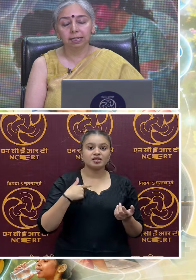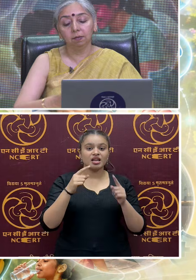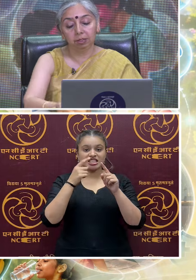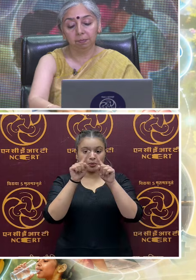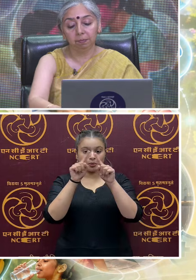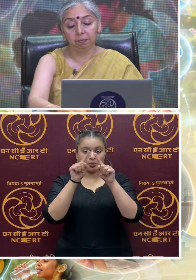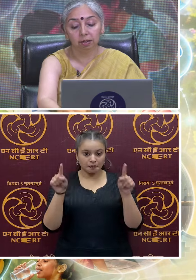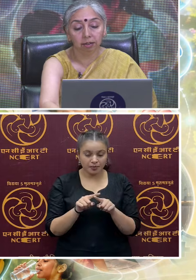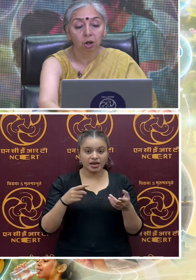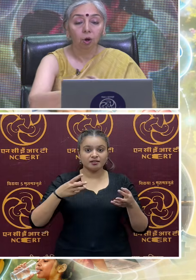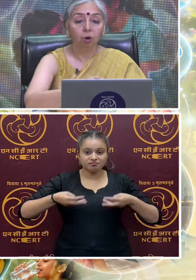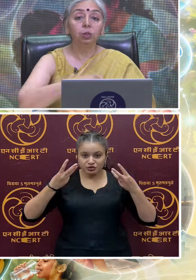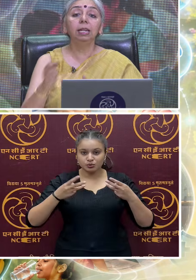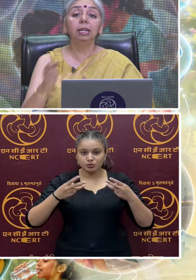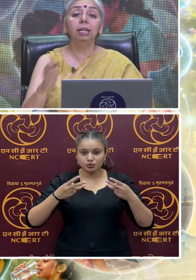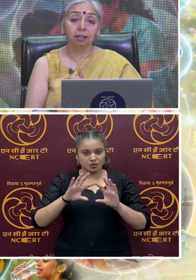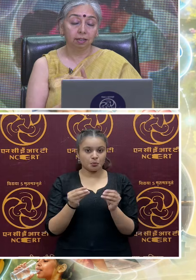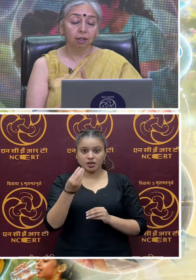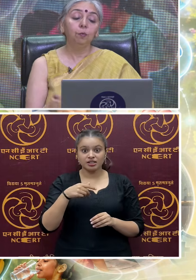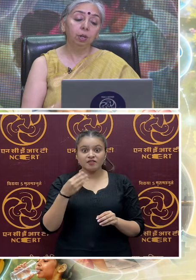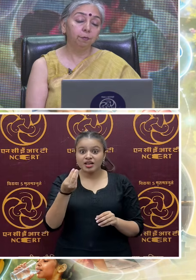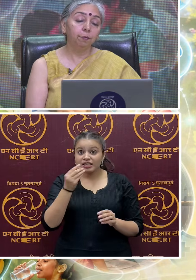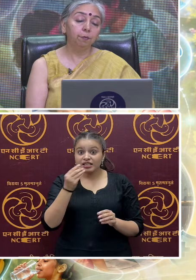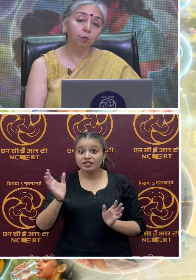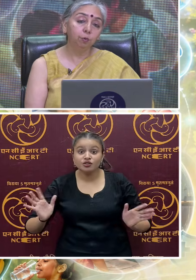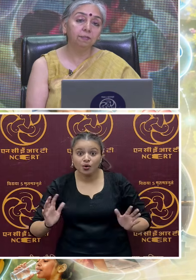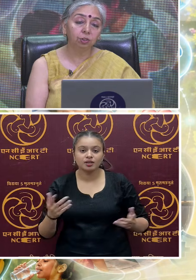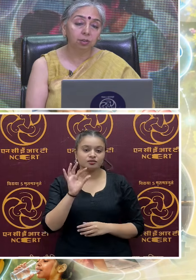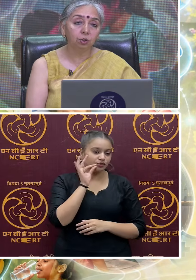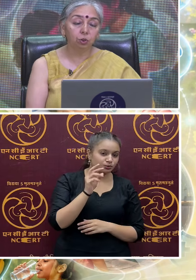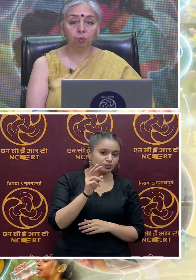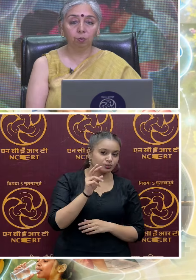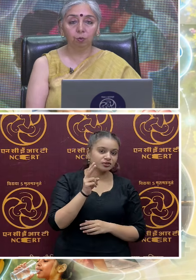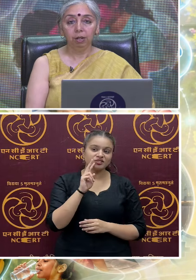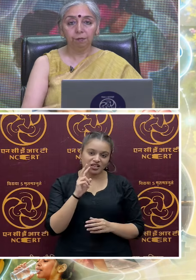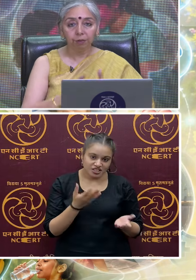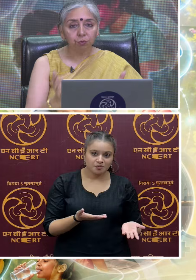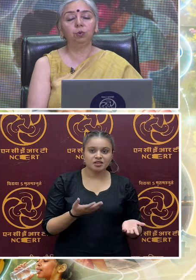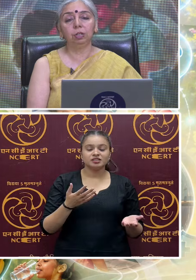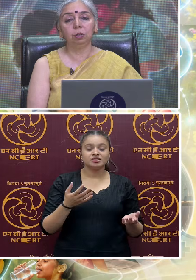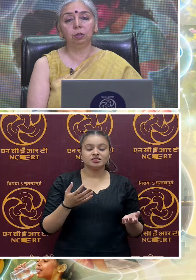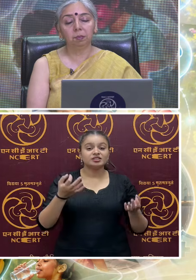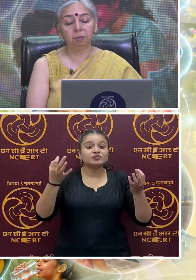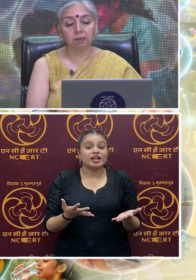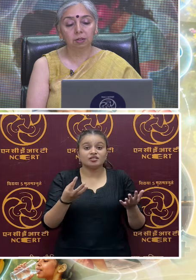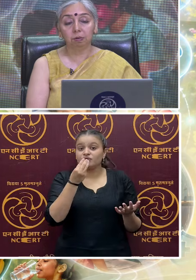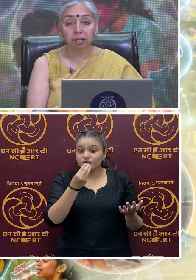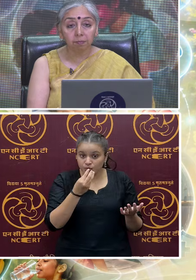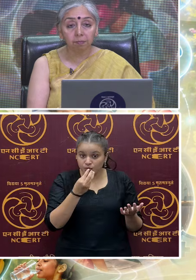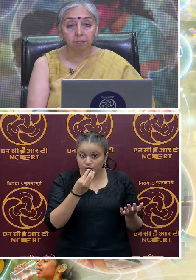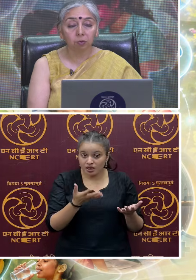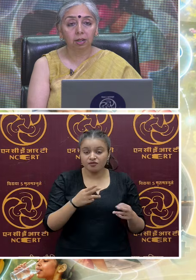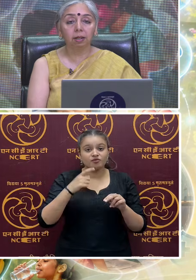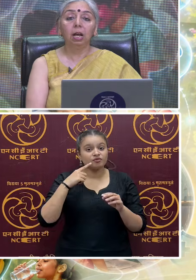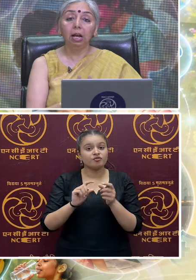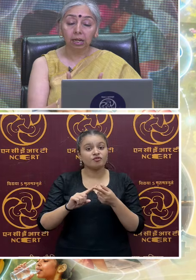नूडल्स एक्सेट्रा वो सब खा रहे हैं। और जो नहीं खा रहे वो हैं फ्रूट्स, वेजिटेबल्स, जो फ्रेश फूड्स जिनको हम कहते हैं, जिनमें